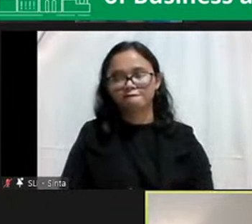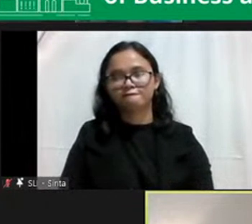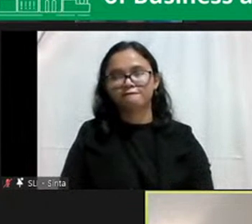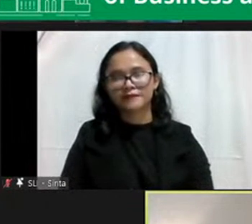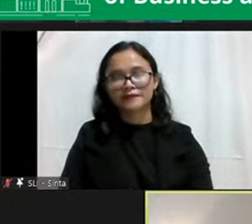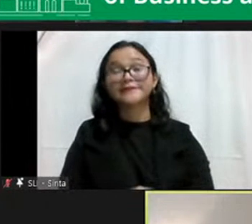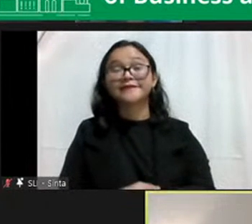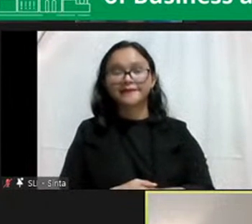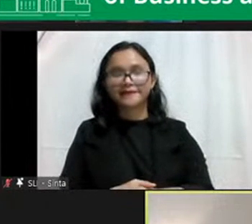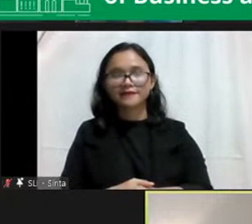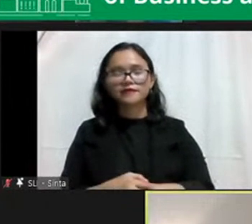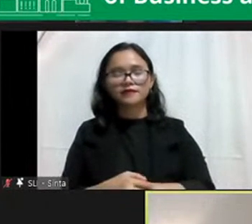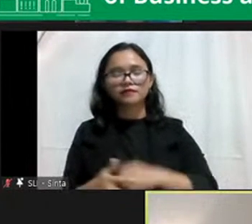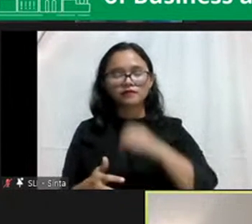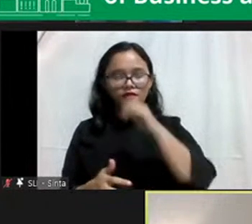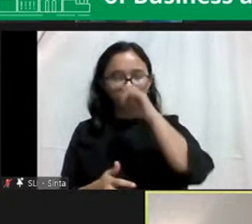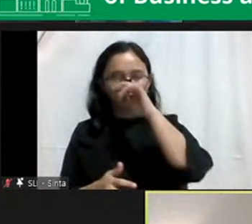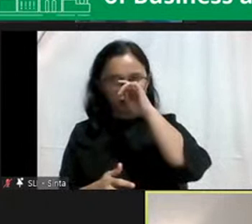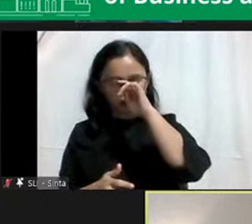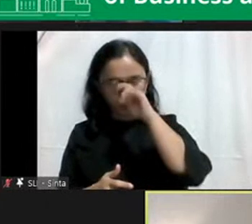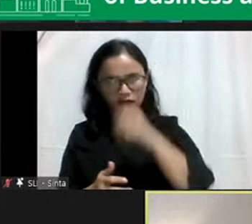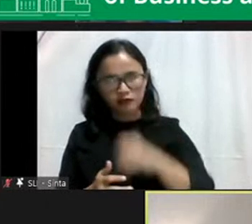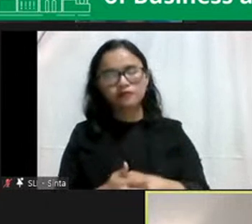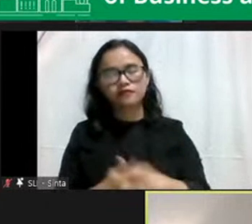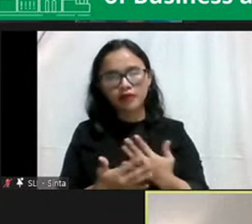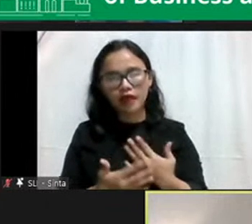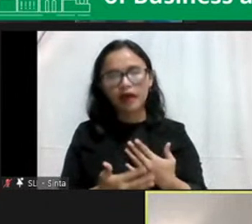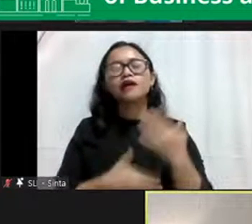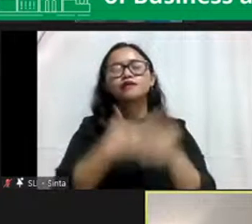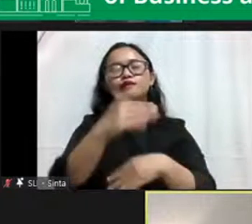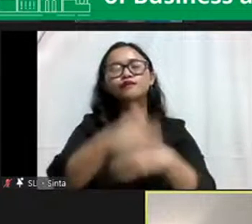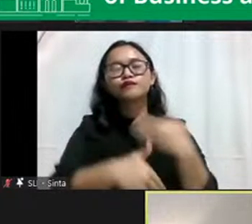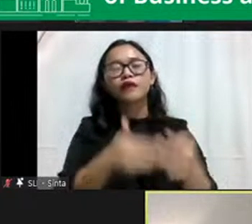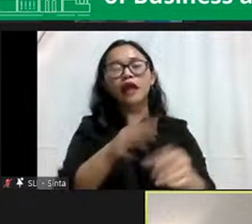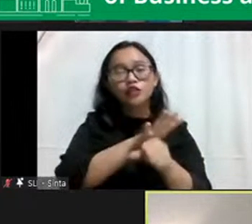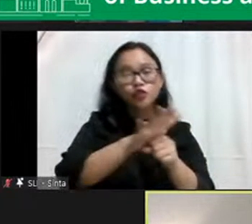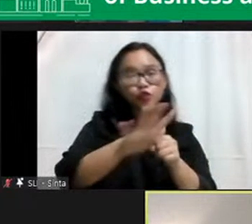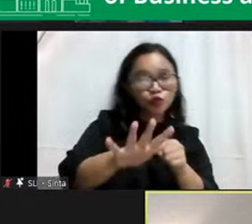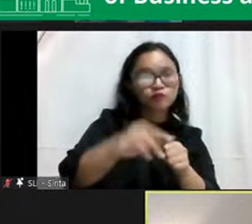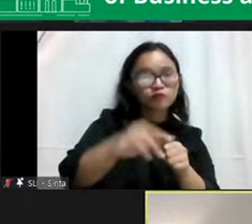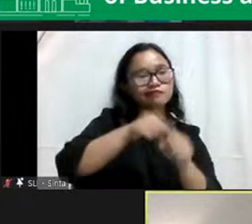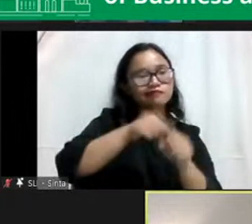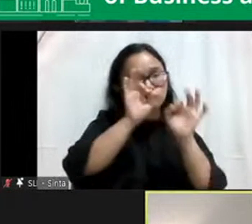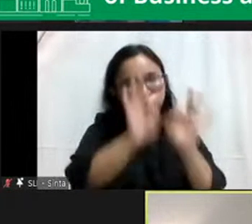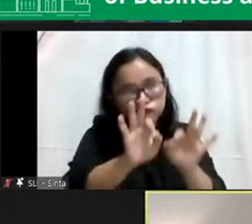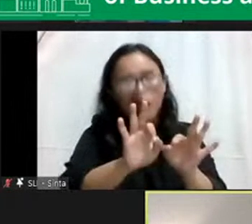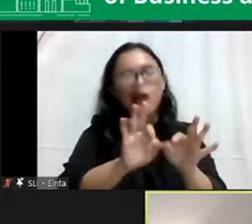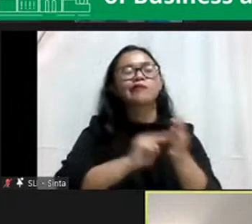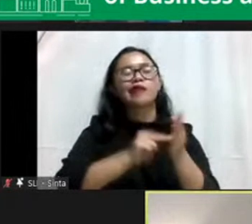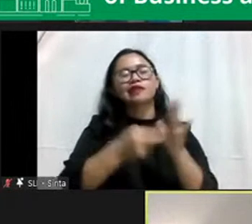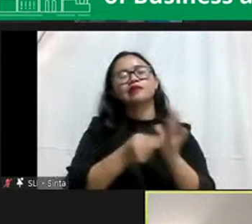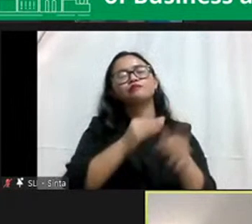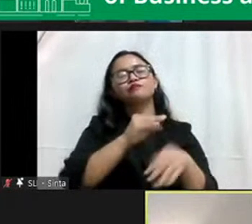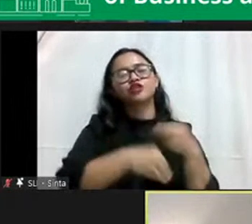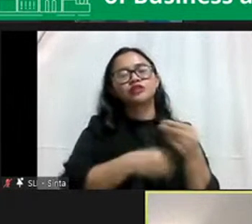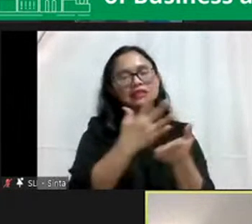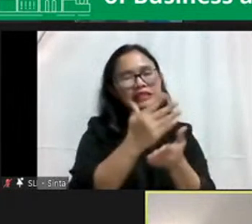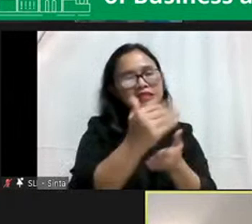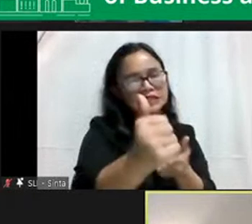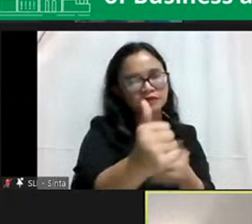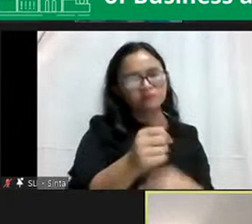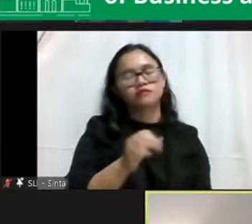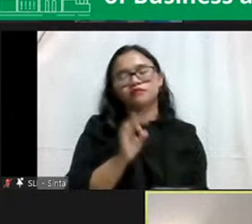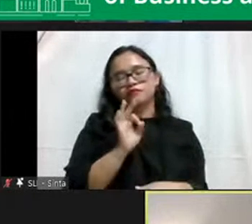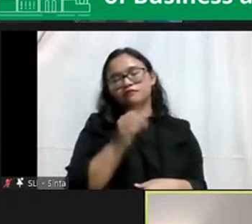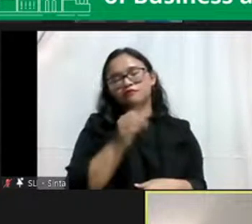kemajuan yang e cukup bisnis bisa kita lanjutkan dan saya ingin